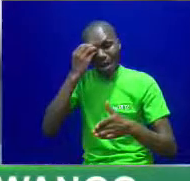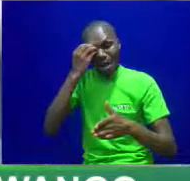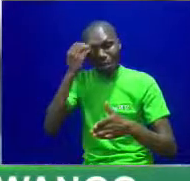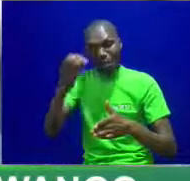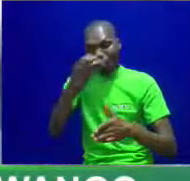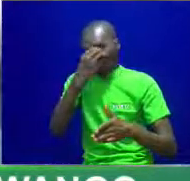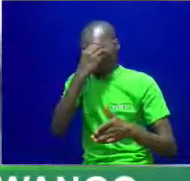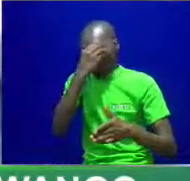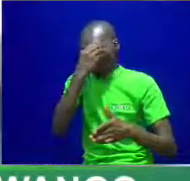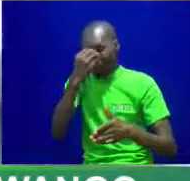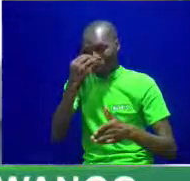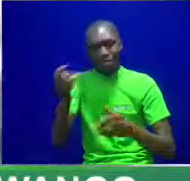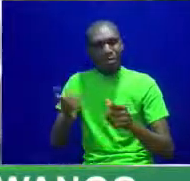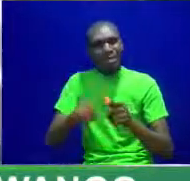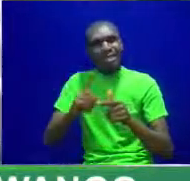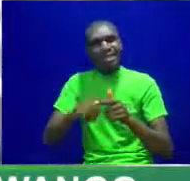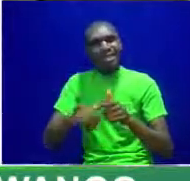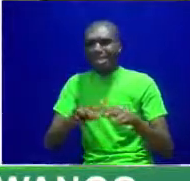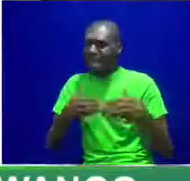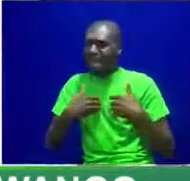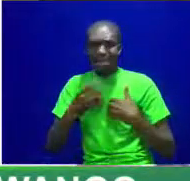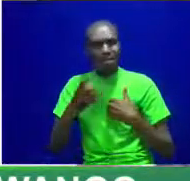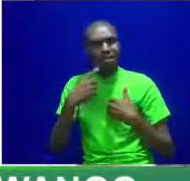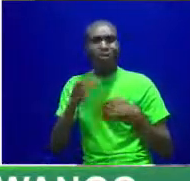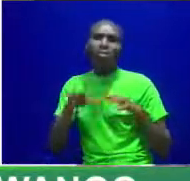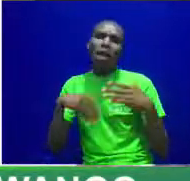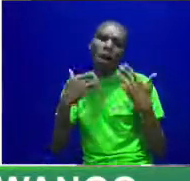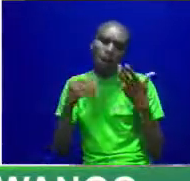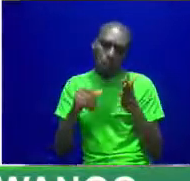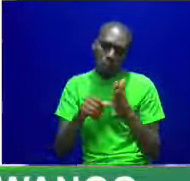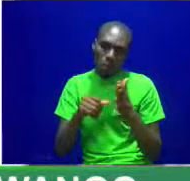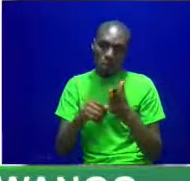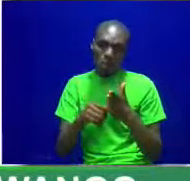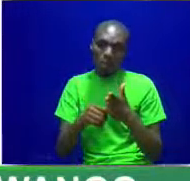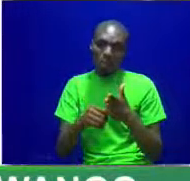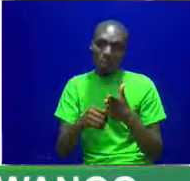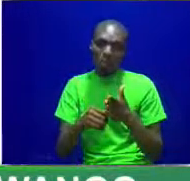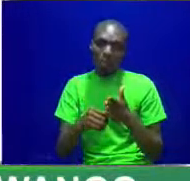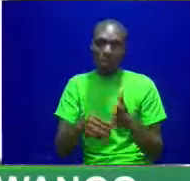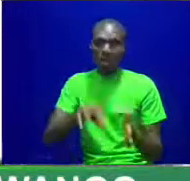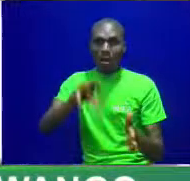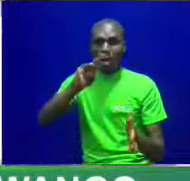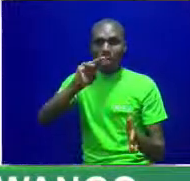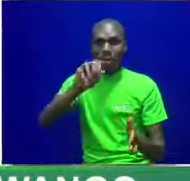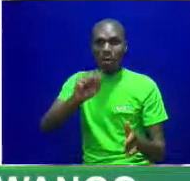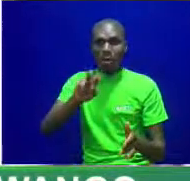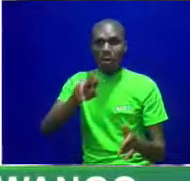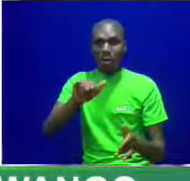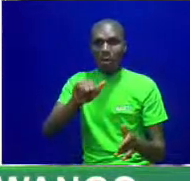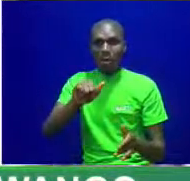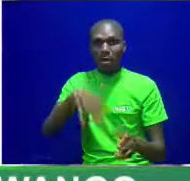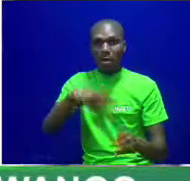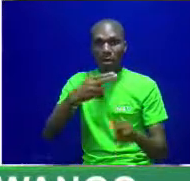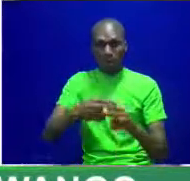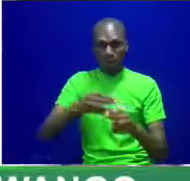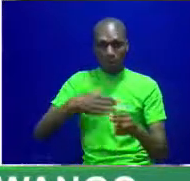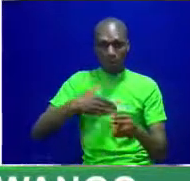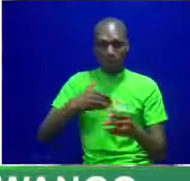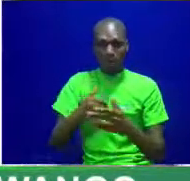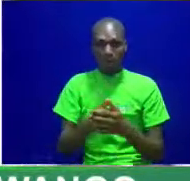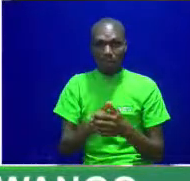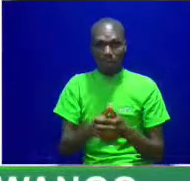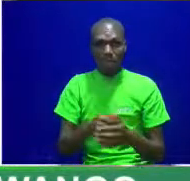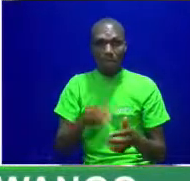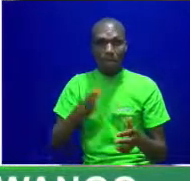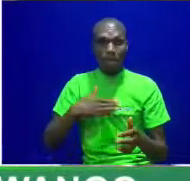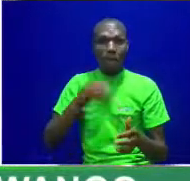gobono perra ngakia nyarete linganirio. Kwa machina linaitu Amerika mtu, kwa naya kwa naita Richard Makori. Nyumbani